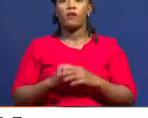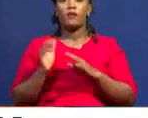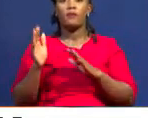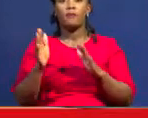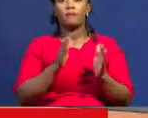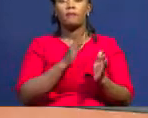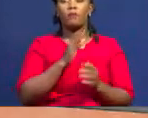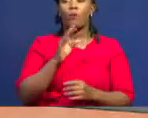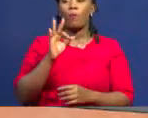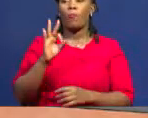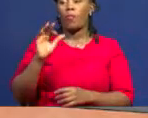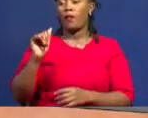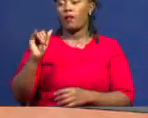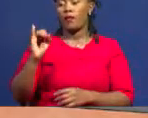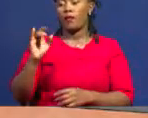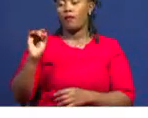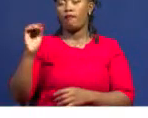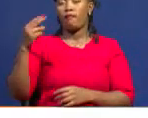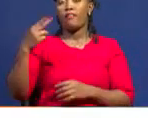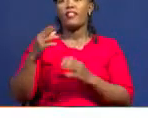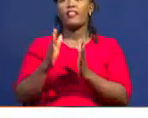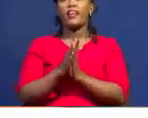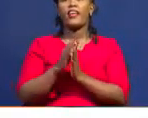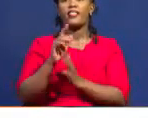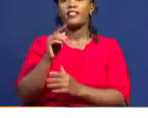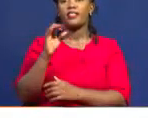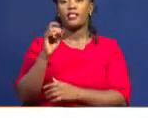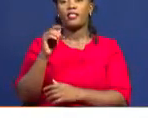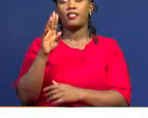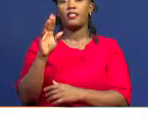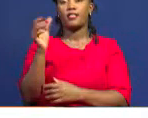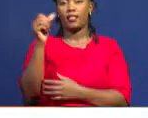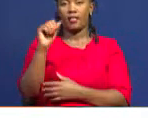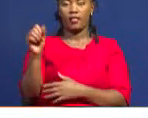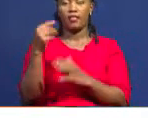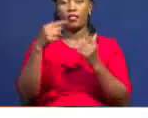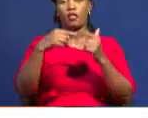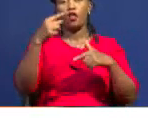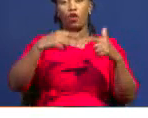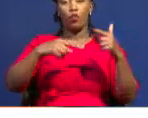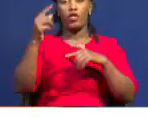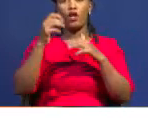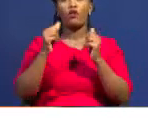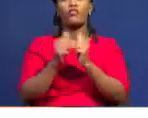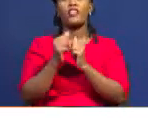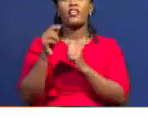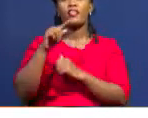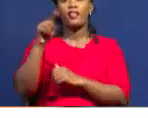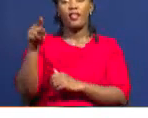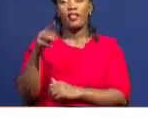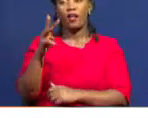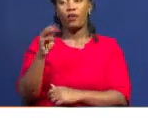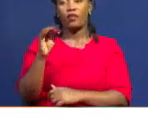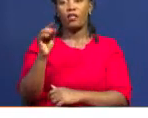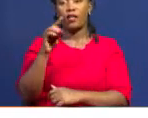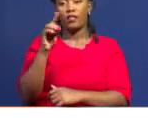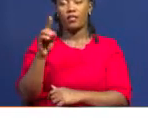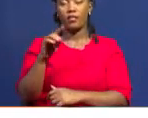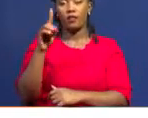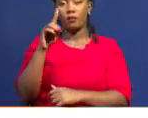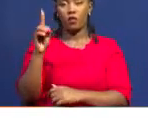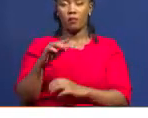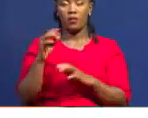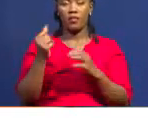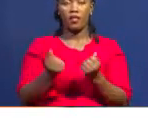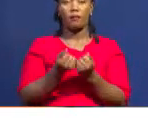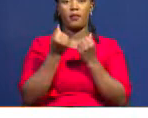Faith Chepchirchir na Titus Kiprotich ndio mabingwa wa mbio za kilomita 10 kwenye makala ya 4 ya Mozart Rediscover Nandi yaliyofanyika mjini